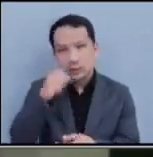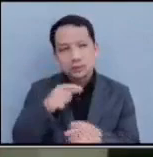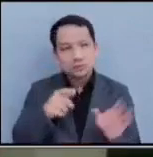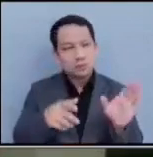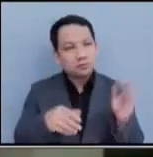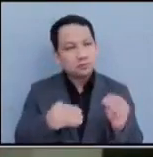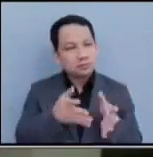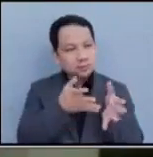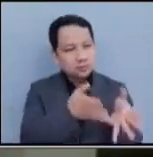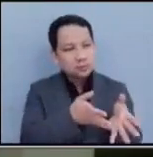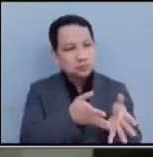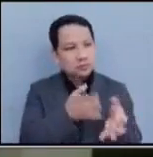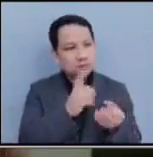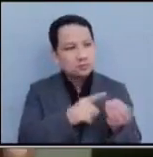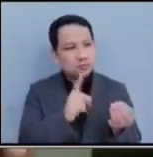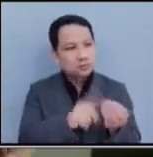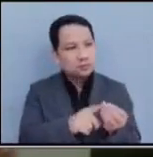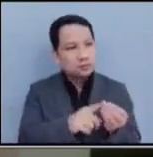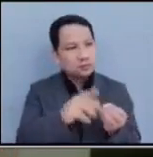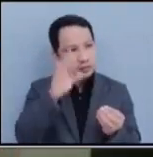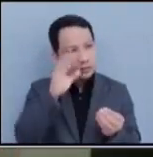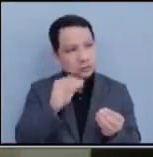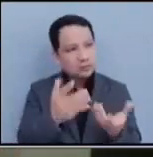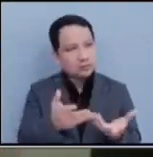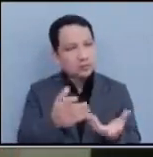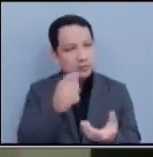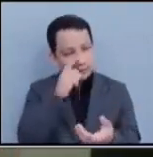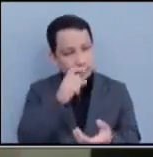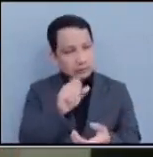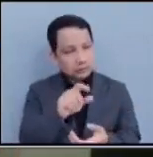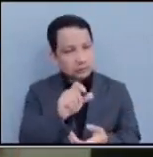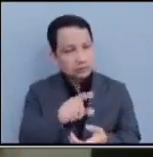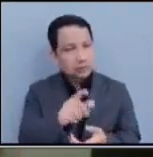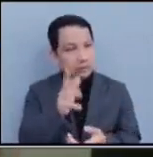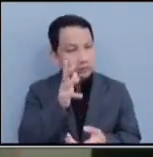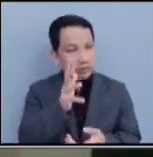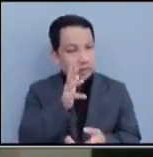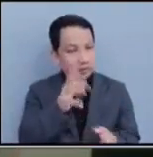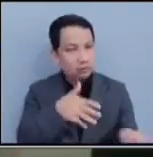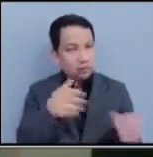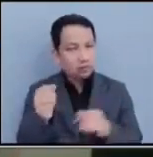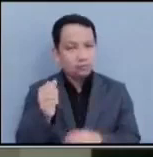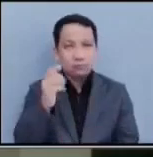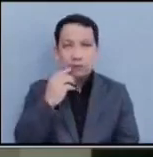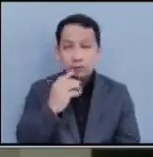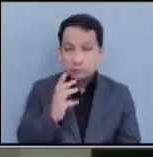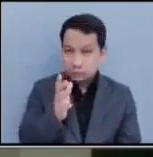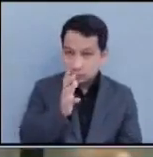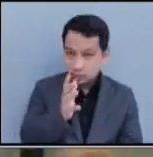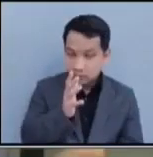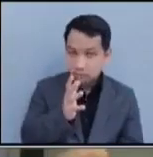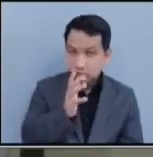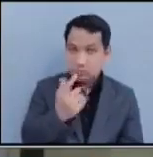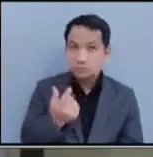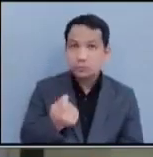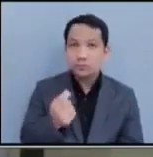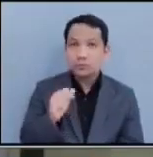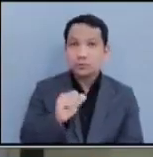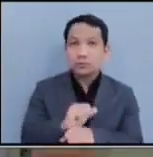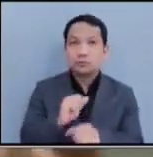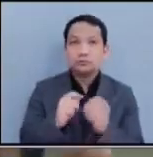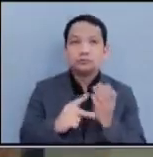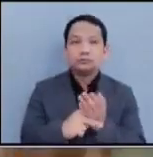ron, yung kapatid niyang lalaki na 11 years old. Yung nanay kasi umalis. Ang trabaho ng nanay is konduktor. Nakita niya ngayon